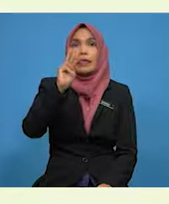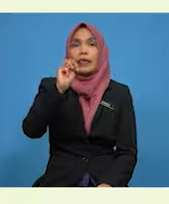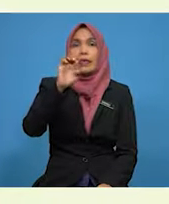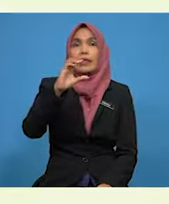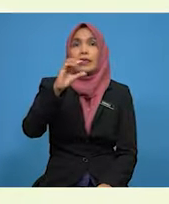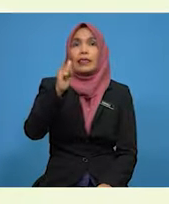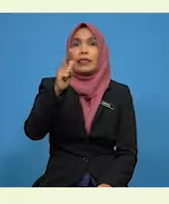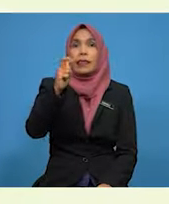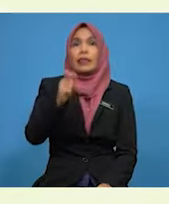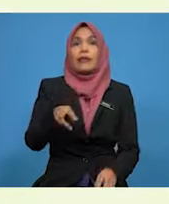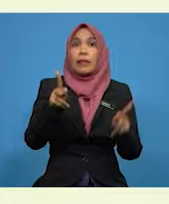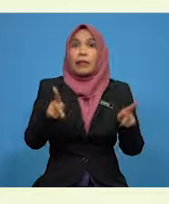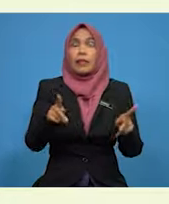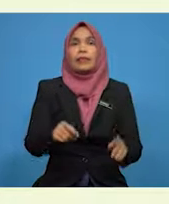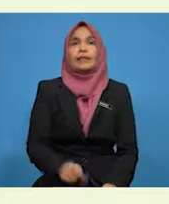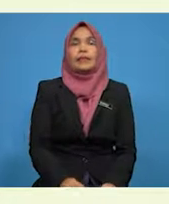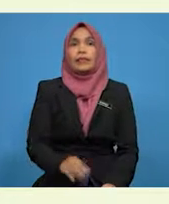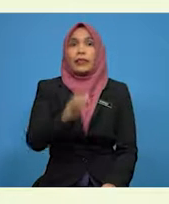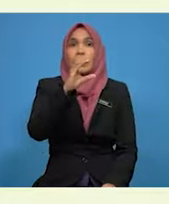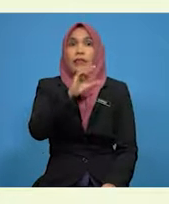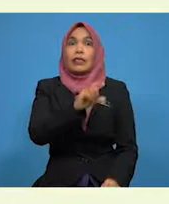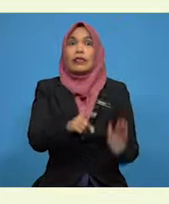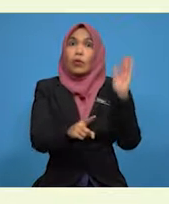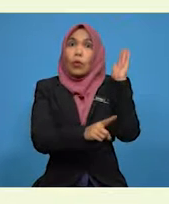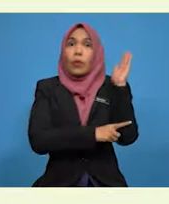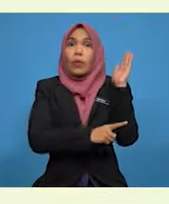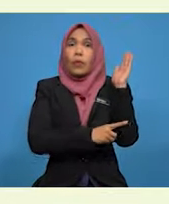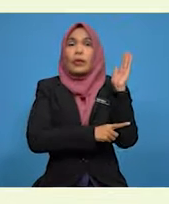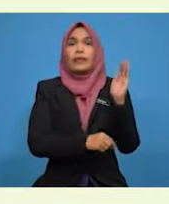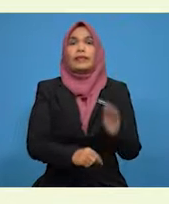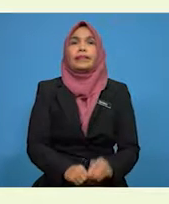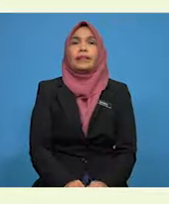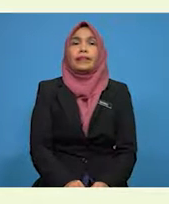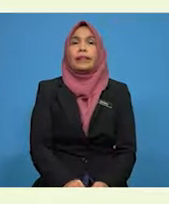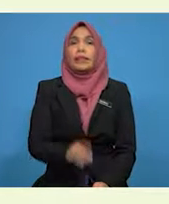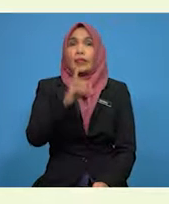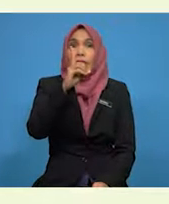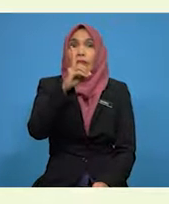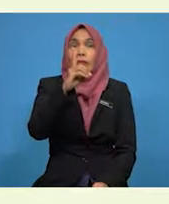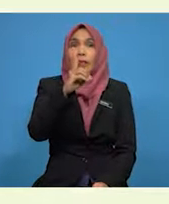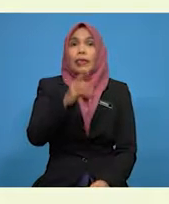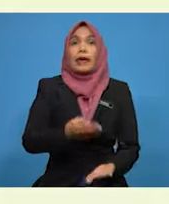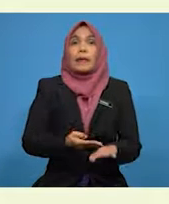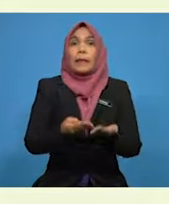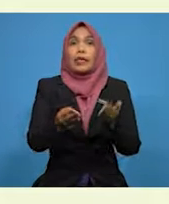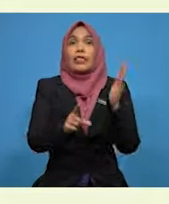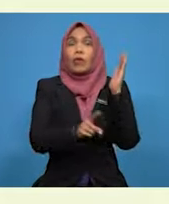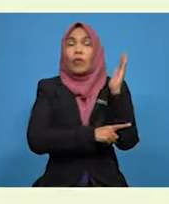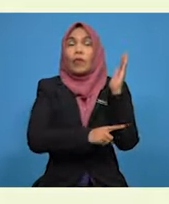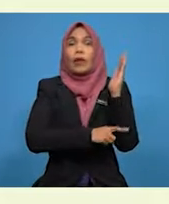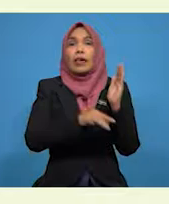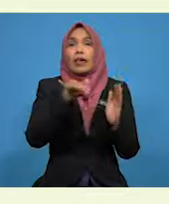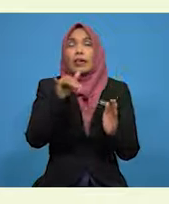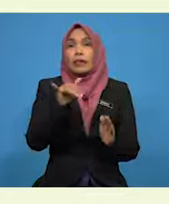notis, C. Hukuman pergantungan kerja melebihi 3 minggu dan D.